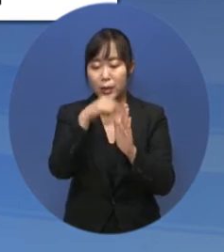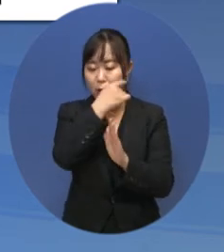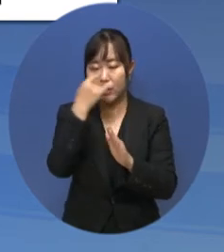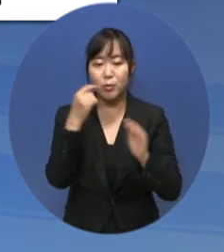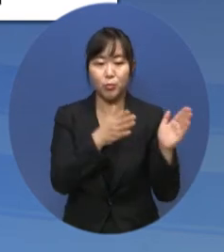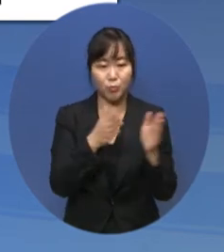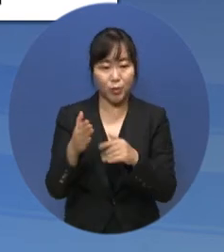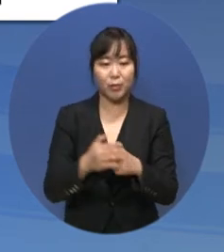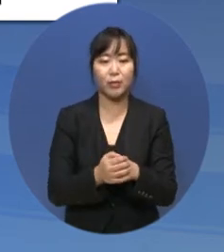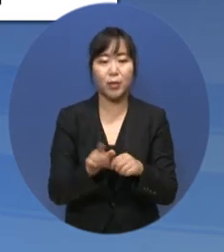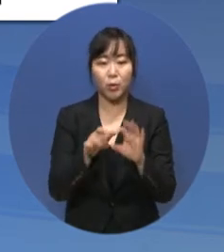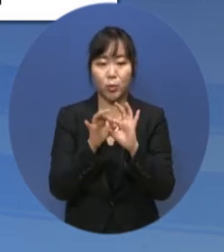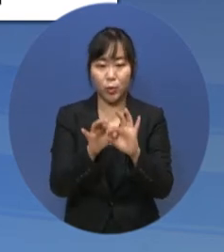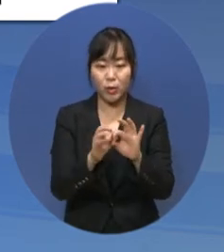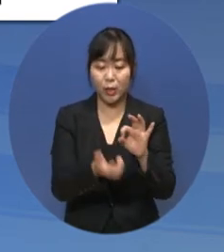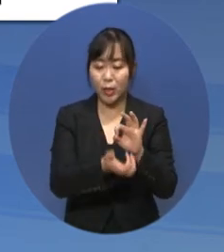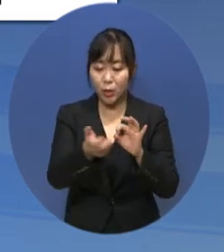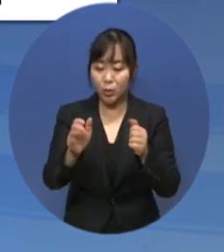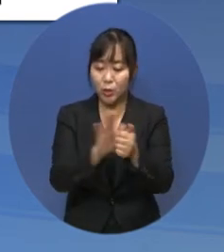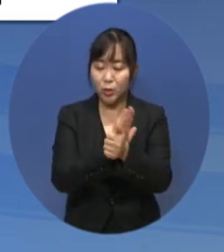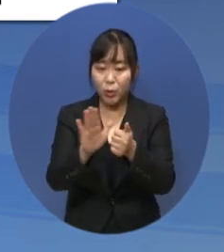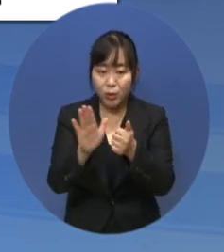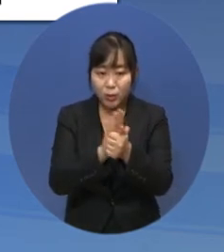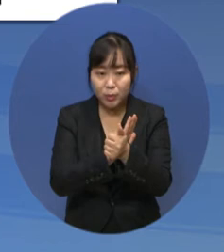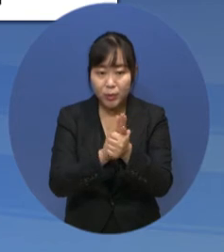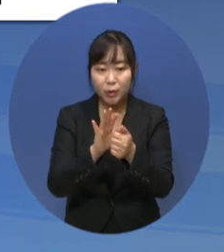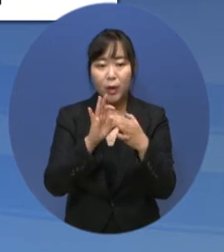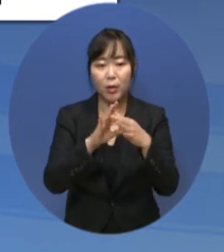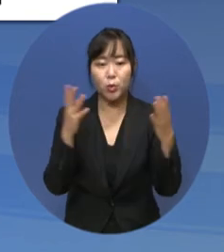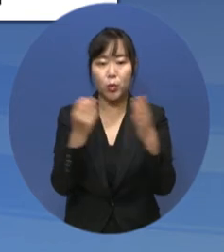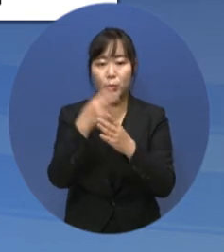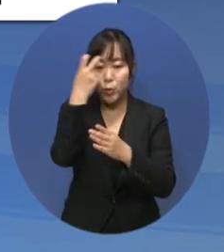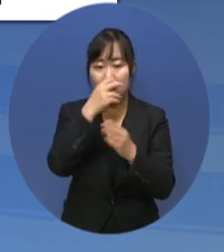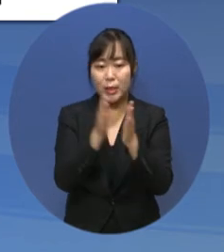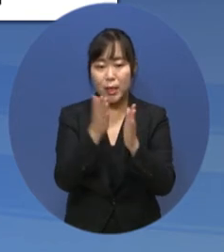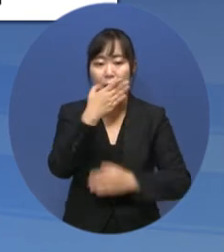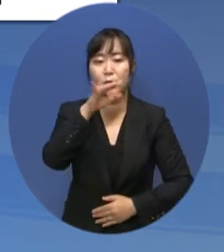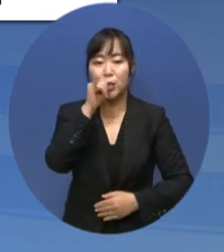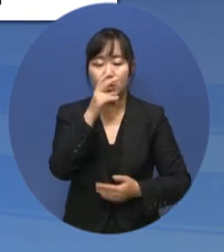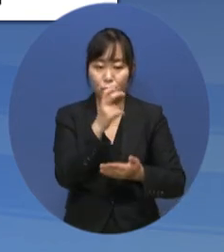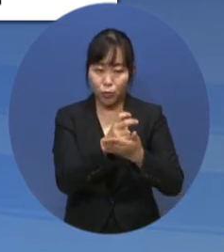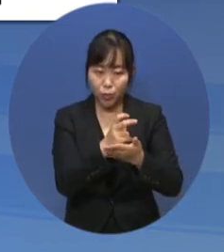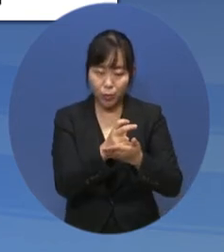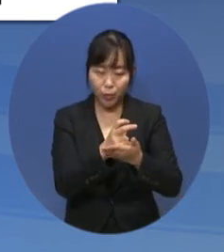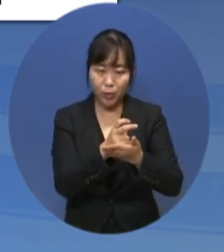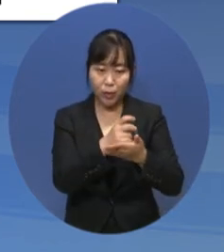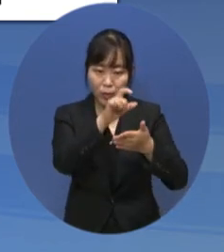마련합니다. 이를 통해 이동지원 서비스 종합조사를 실시할 수 있는 규정과